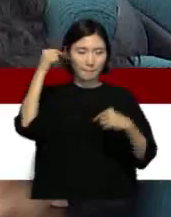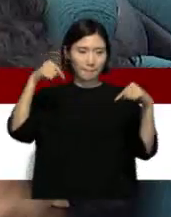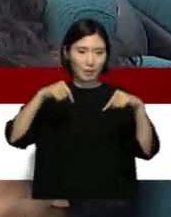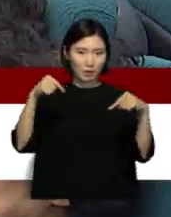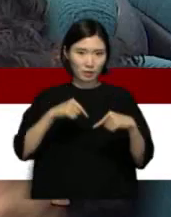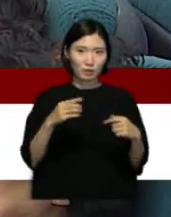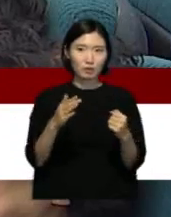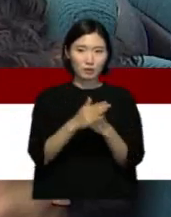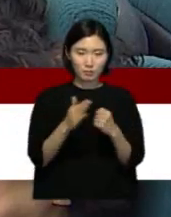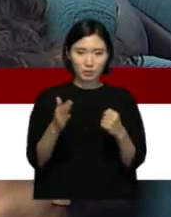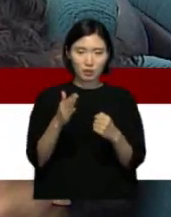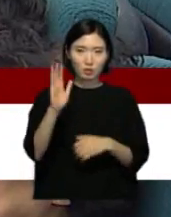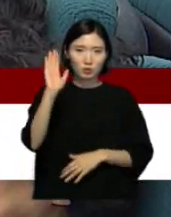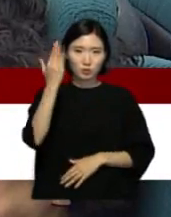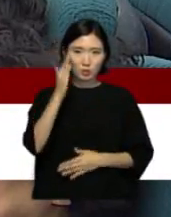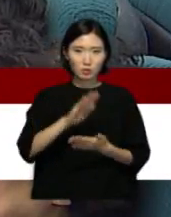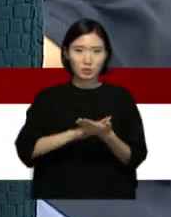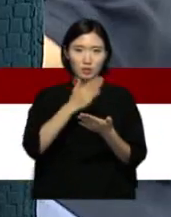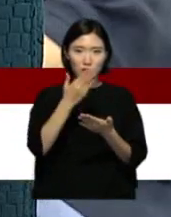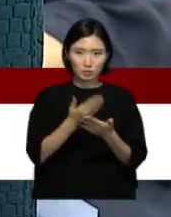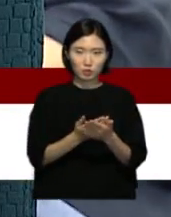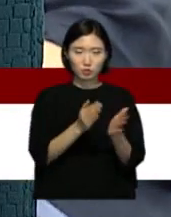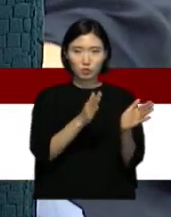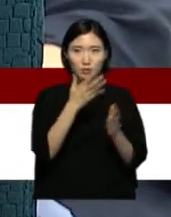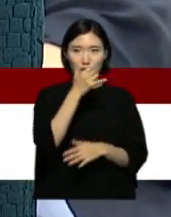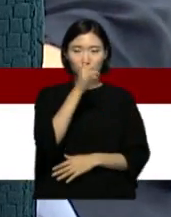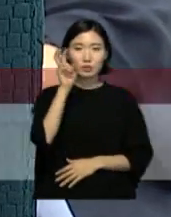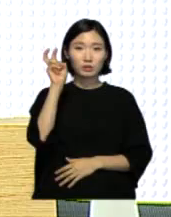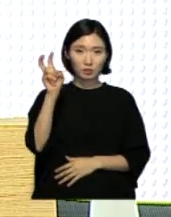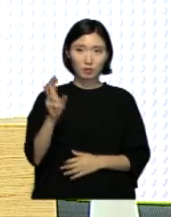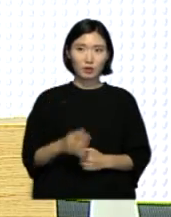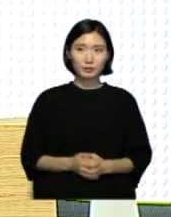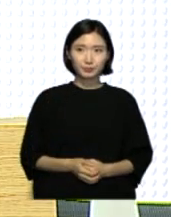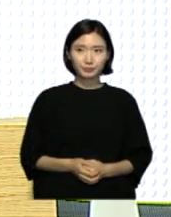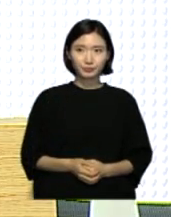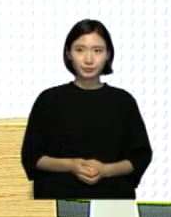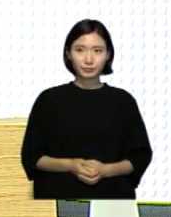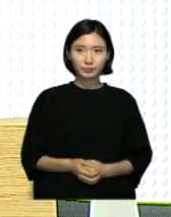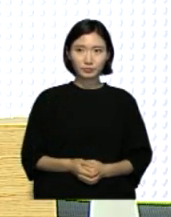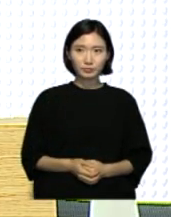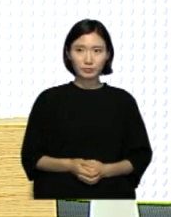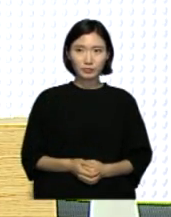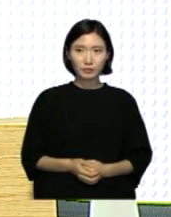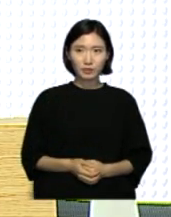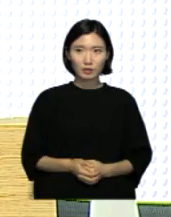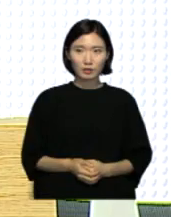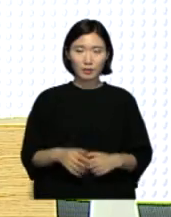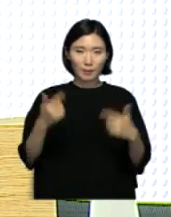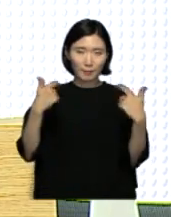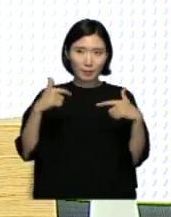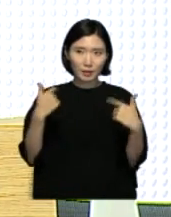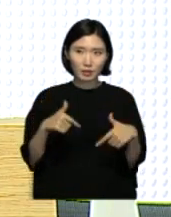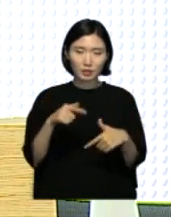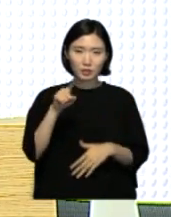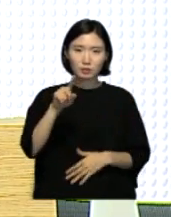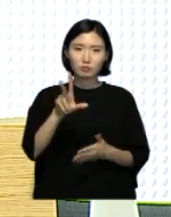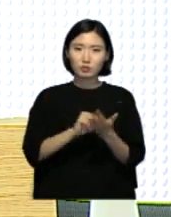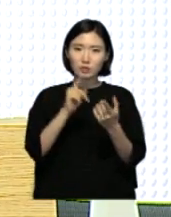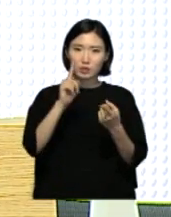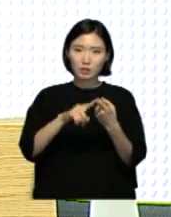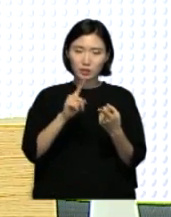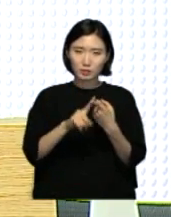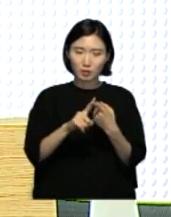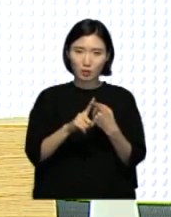만큼 조만간 개선안을 마련할 수 있을 것이라고 밝혔습니다. 한 번 더 약한 거 가지고 맨날 정쟁 일삼지 말고